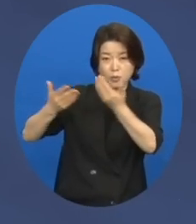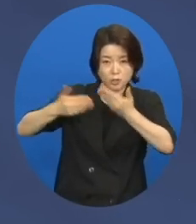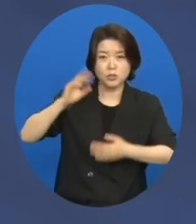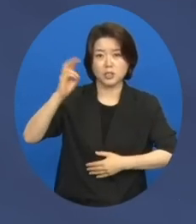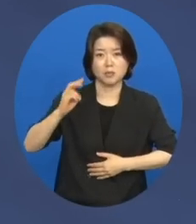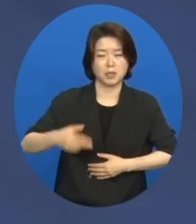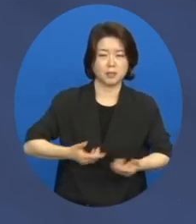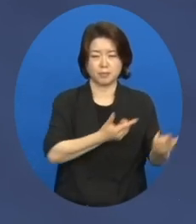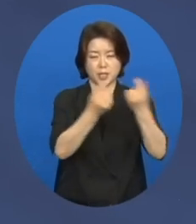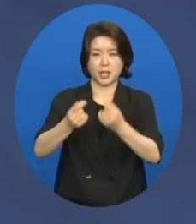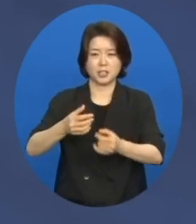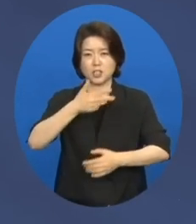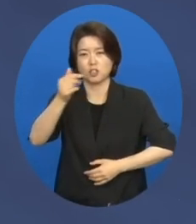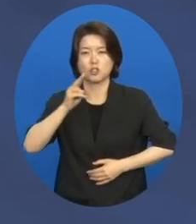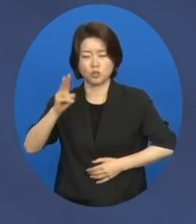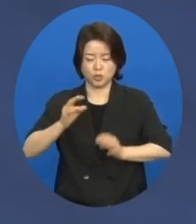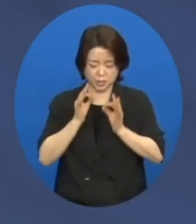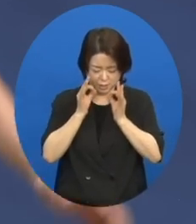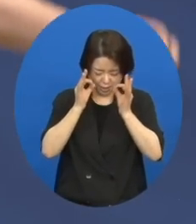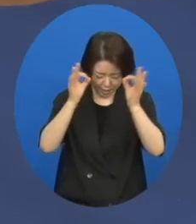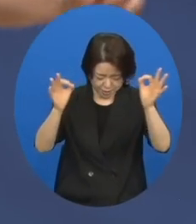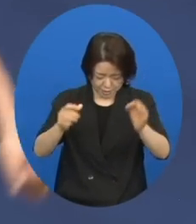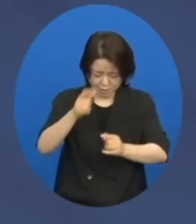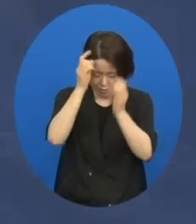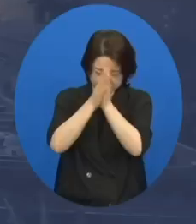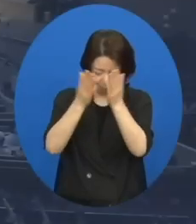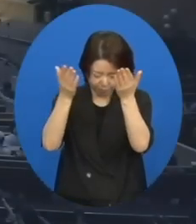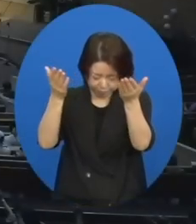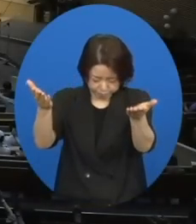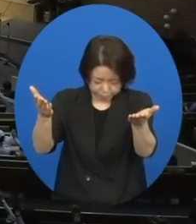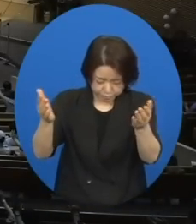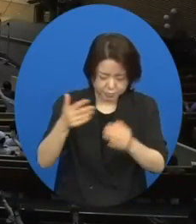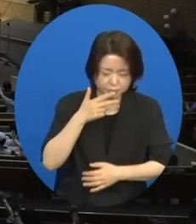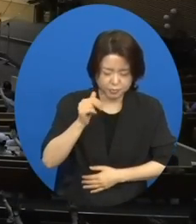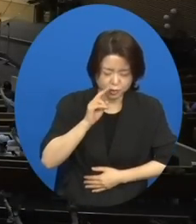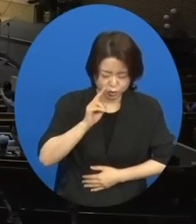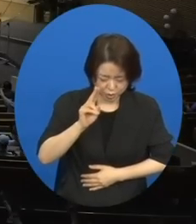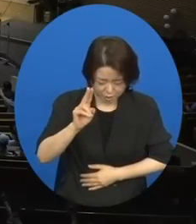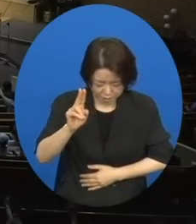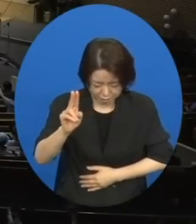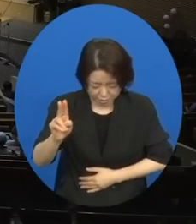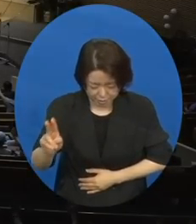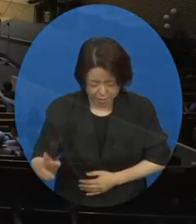다 같이 주여 간절히 부르고 통성으로 기도합니다. 주여!